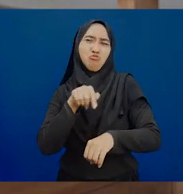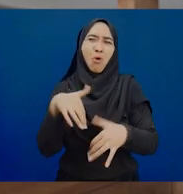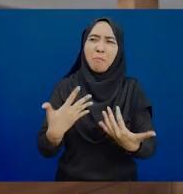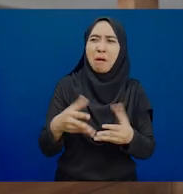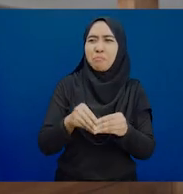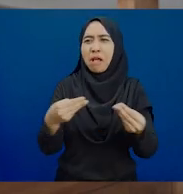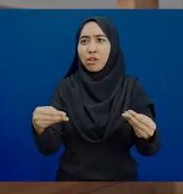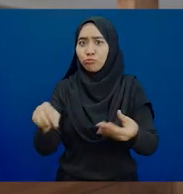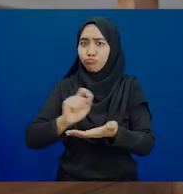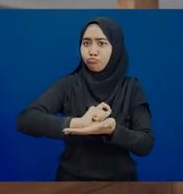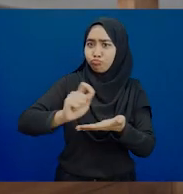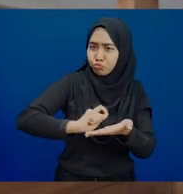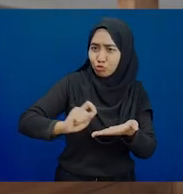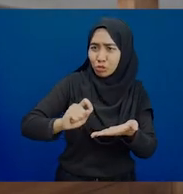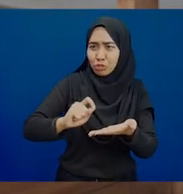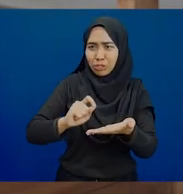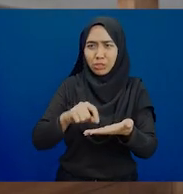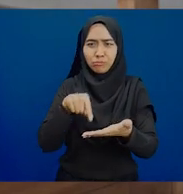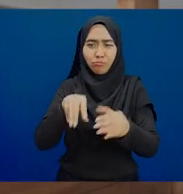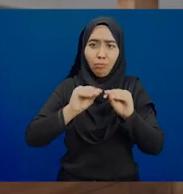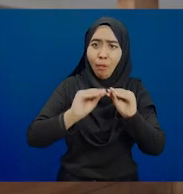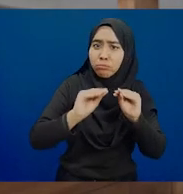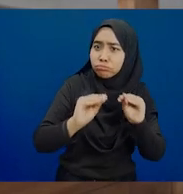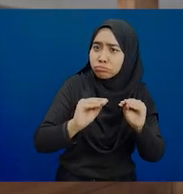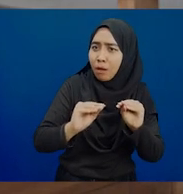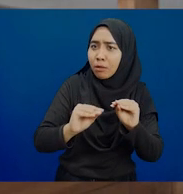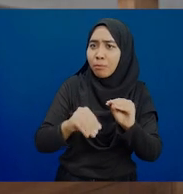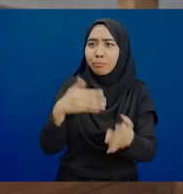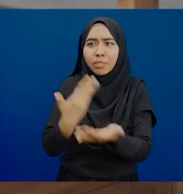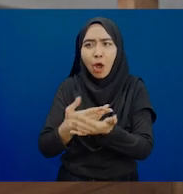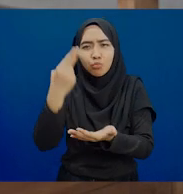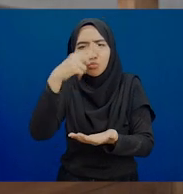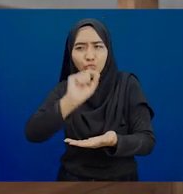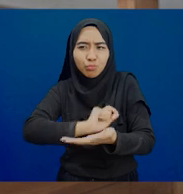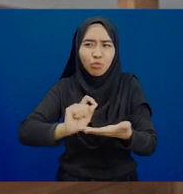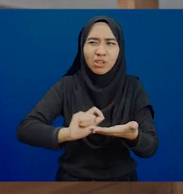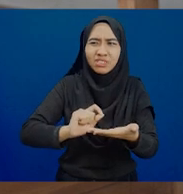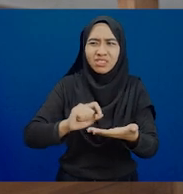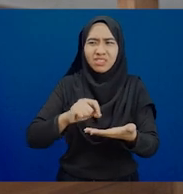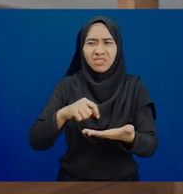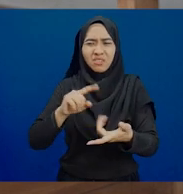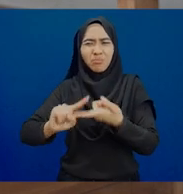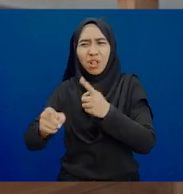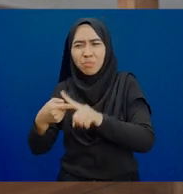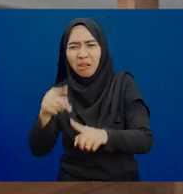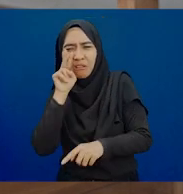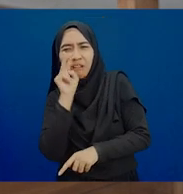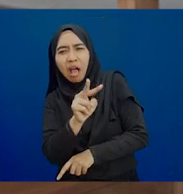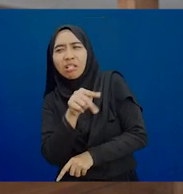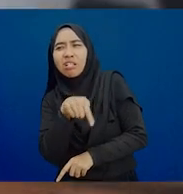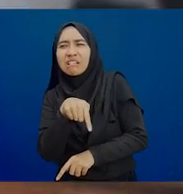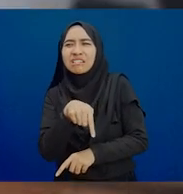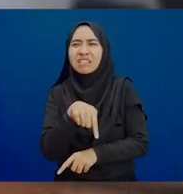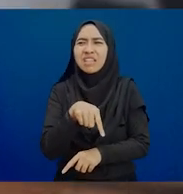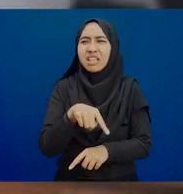Waktu itu pelajarannya menulis ya, scientific writing. Itu nulis, suruh nulis, ngarang apa ya? Sedangkan